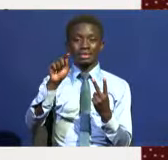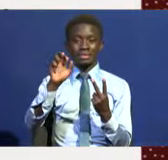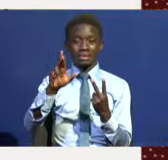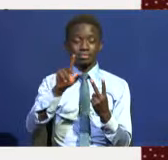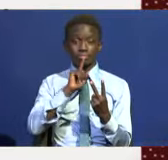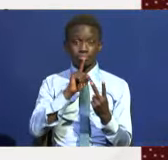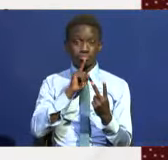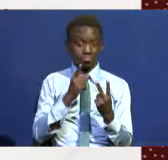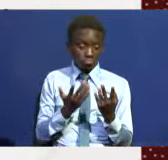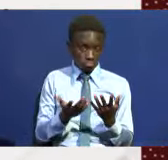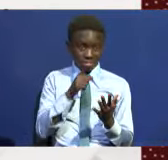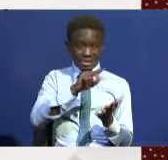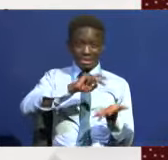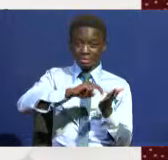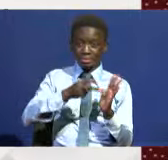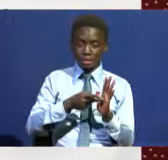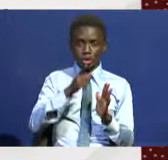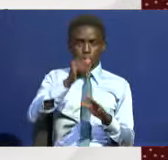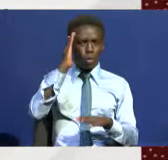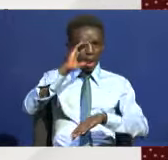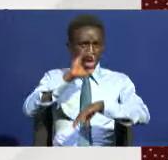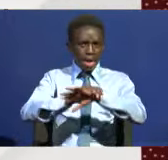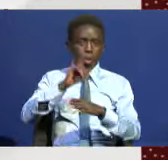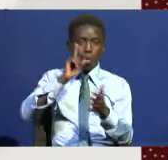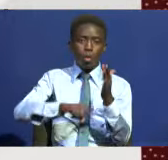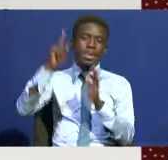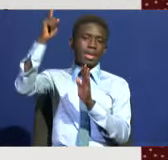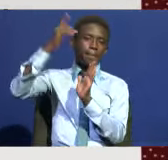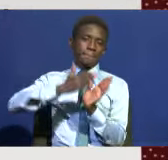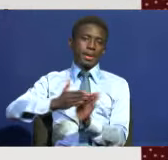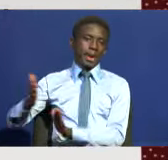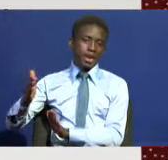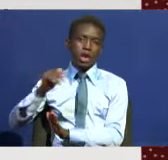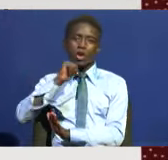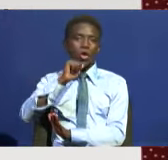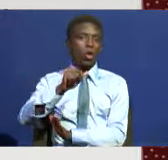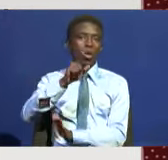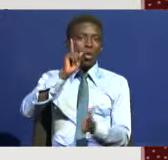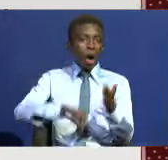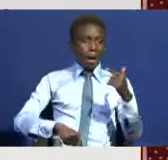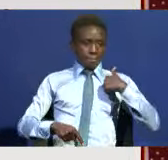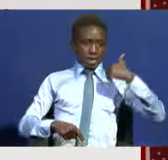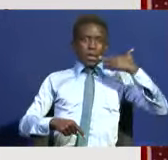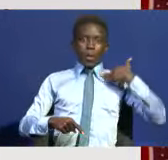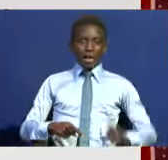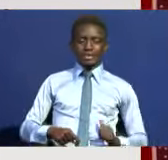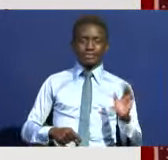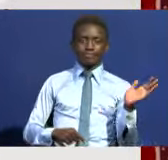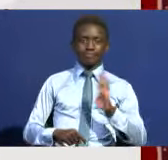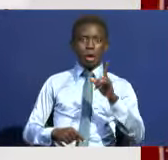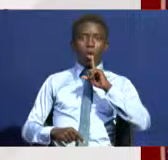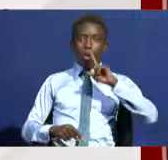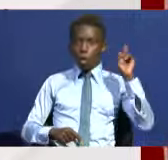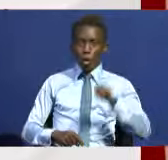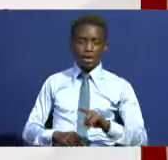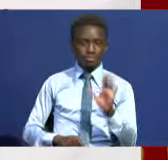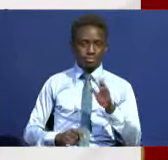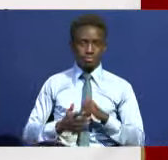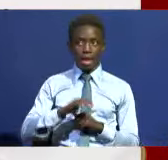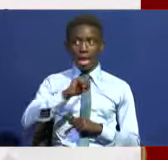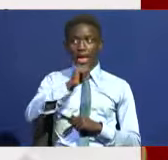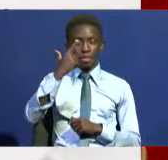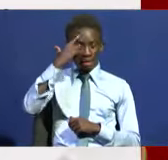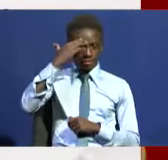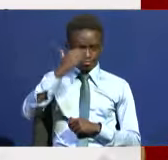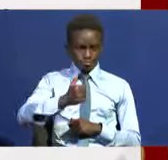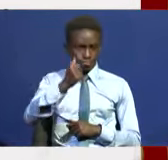kile ambacho umepangiwa na wala si kile ambacho unataka au kile ambacho unaamrisha. Na mwingine anasema asalamu alaykum, methali ya